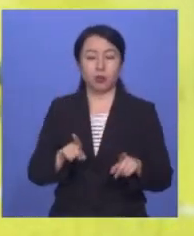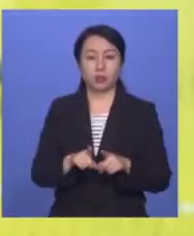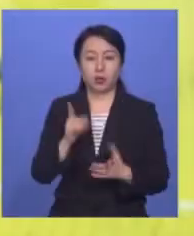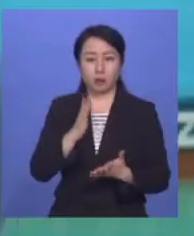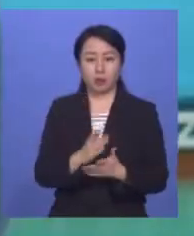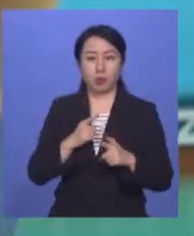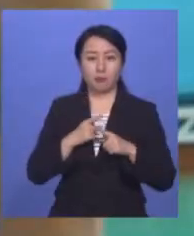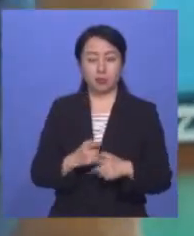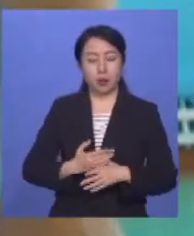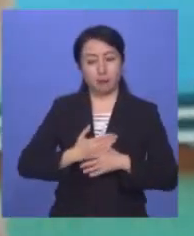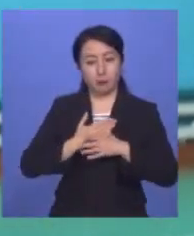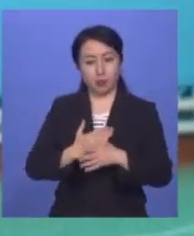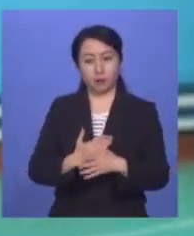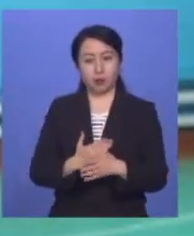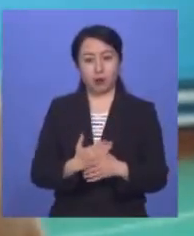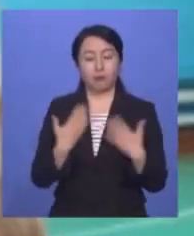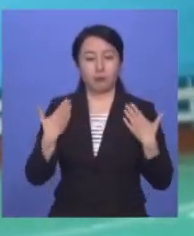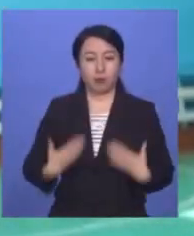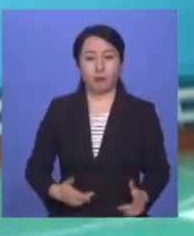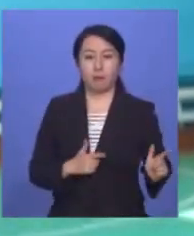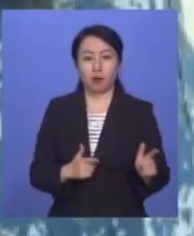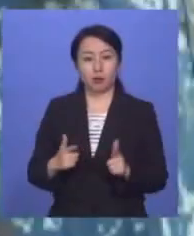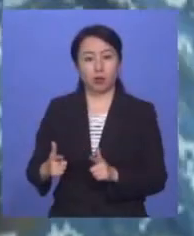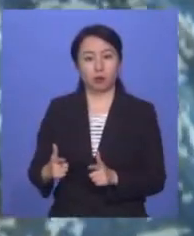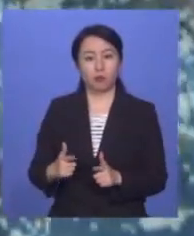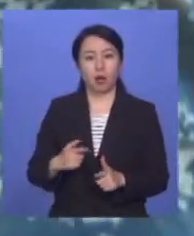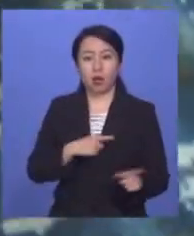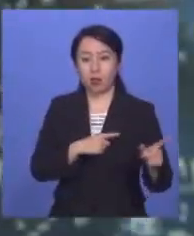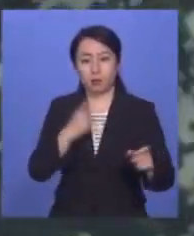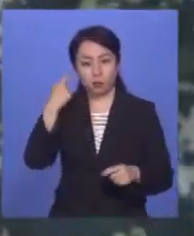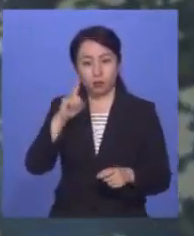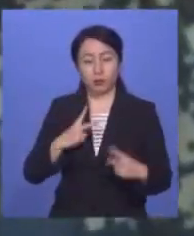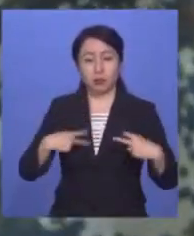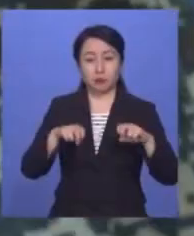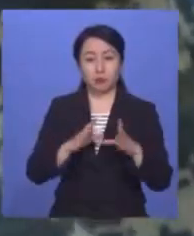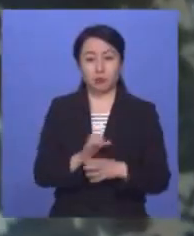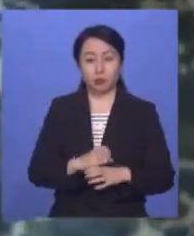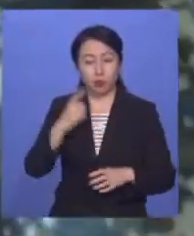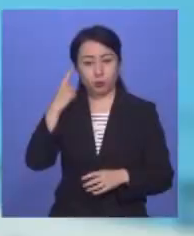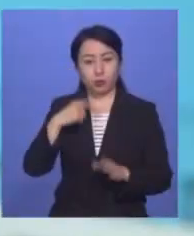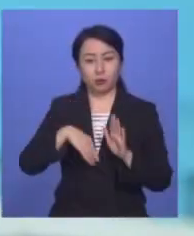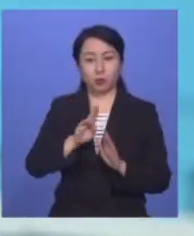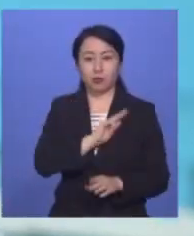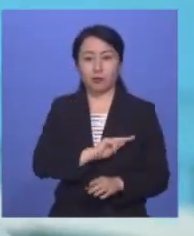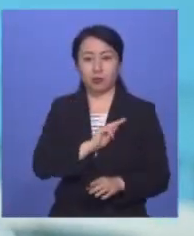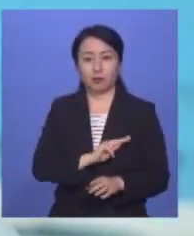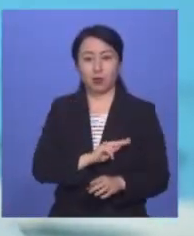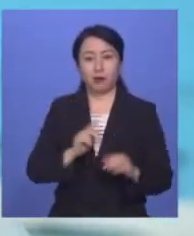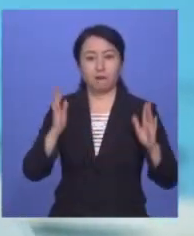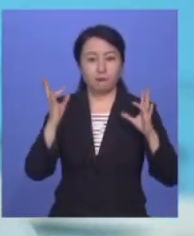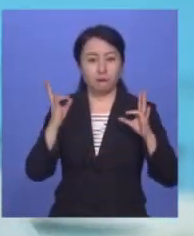иметь и постоянно поддерживать свою физподготовку, уверенно обращаться с оружием и спецсредствами, а также уметь эффективно действовать